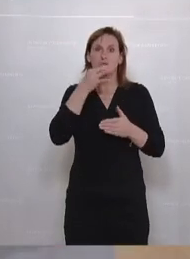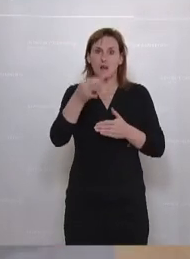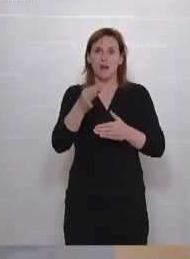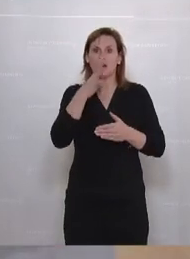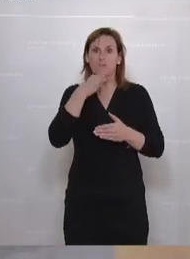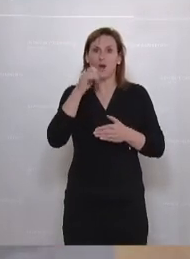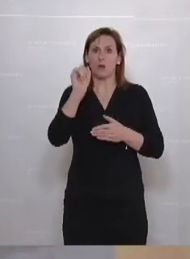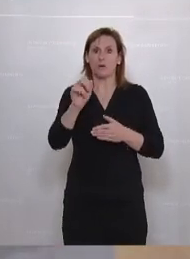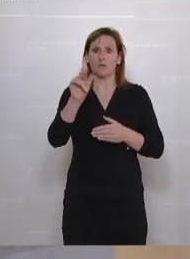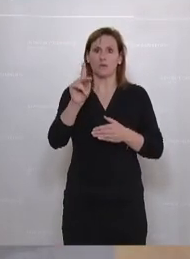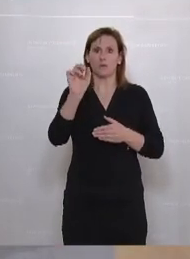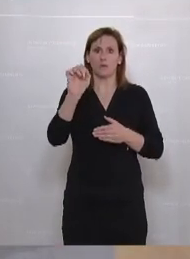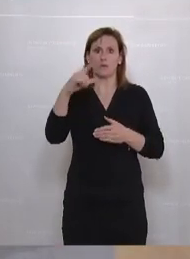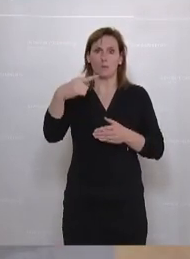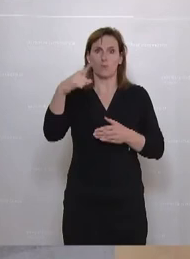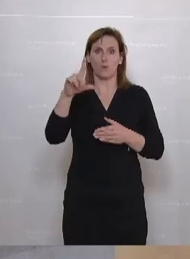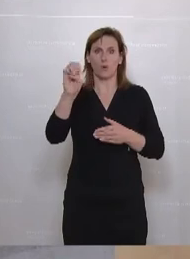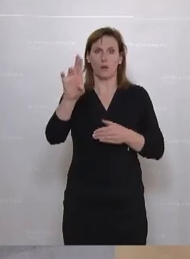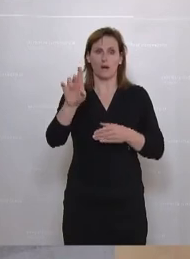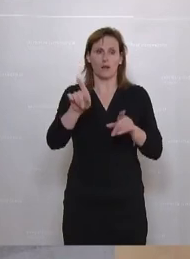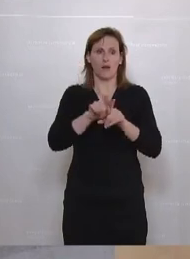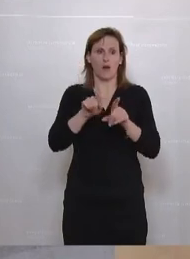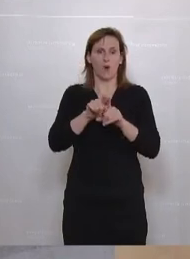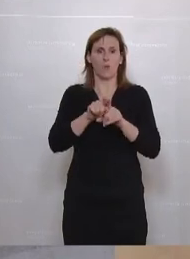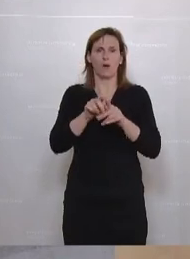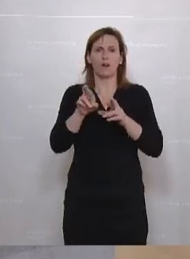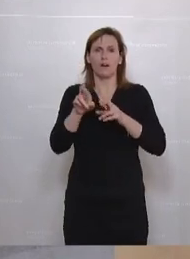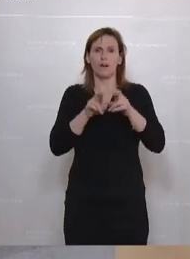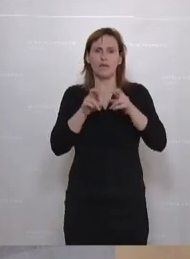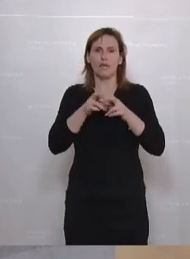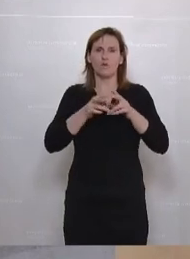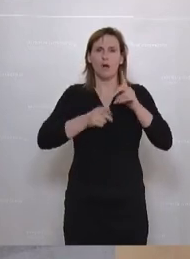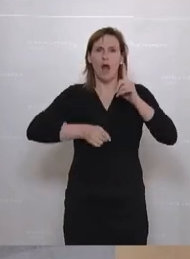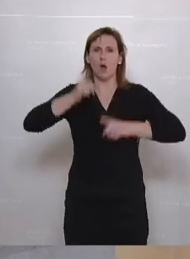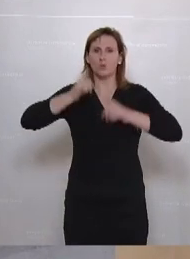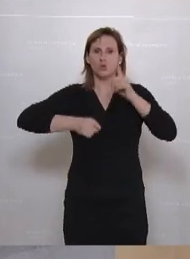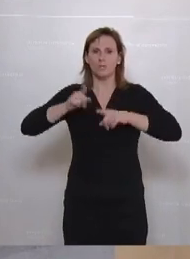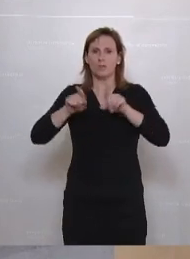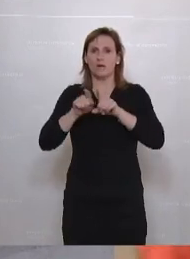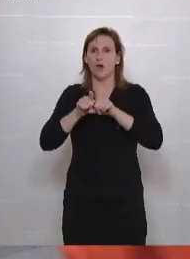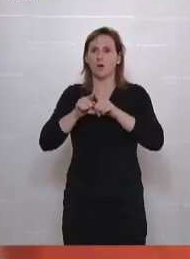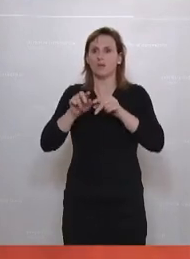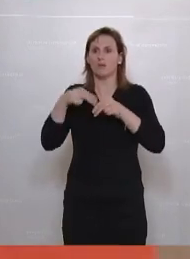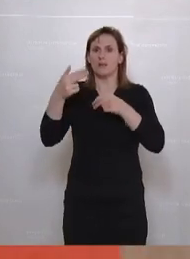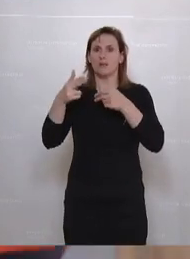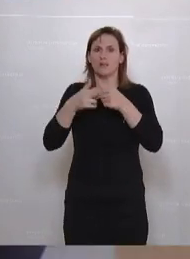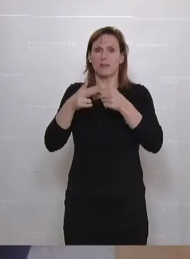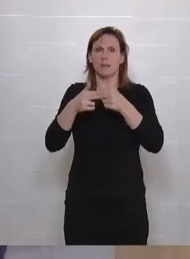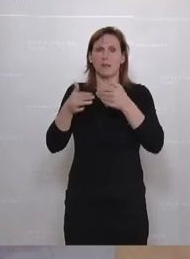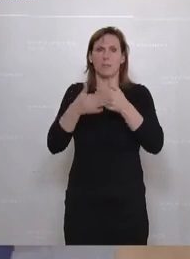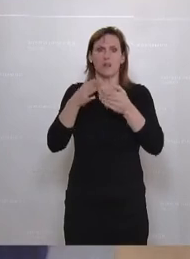Bundesminister. Autoritäre Regierungen haben wir auch in unmittelbarer europäischer Nachbarschaft und ich denke jetzt an